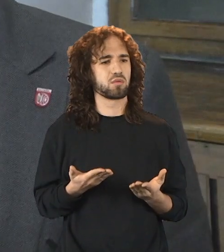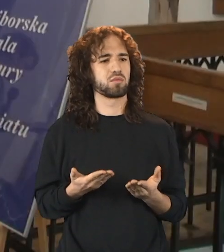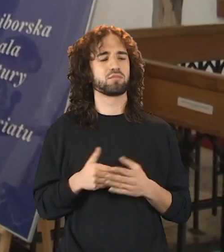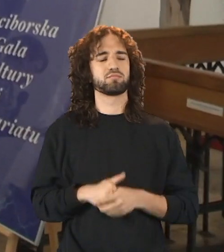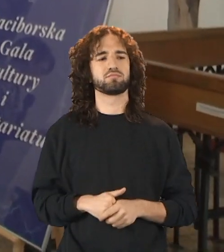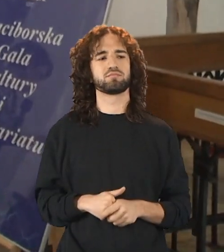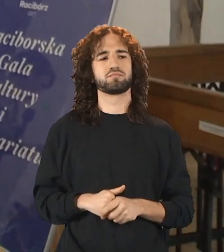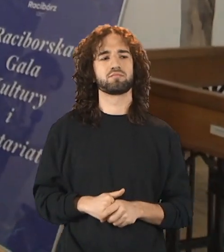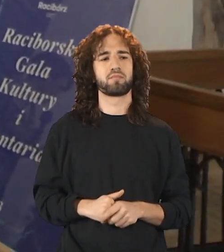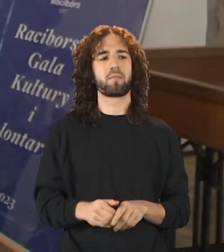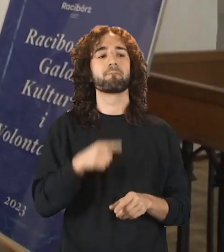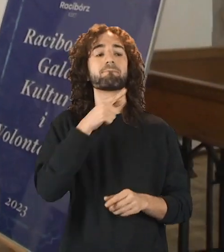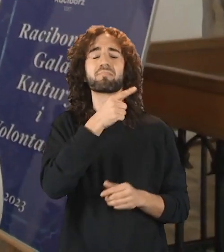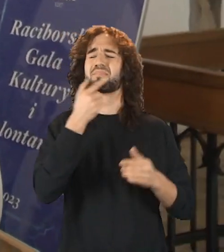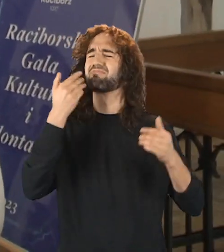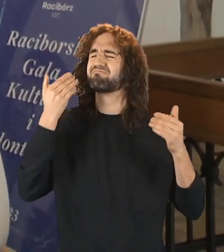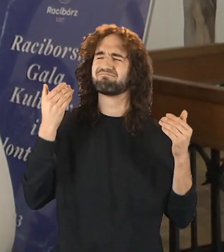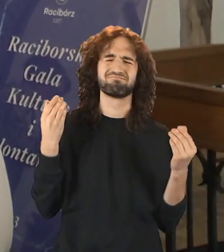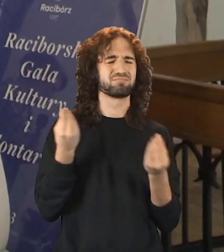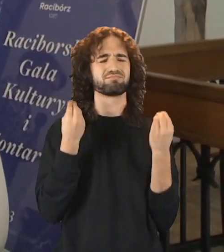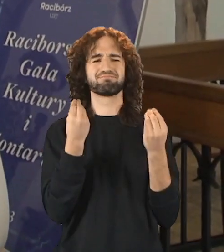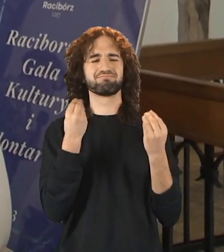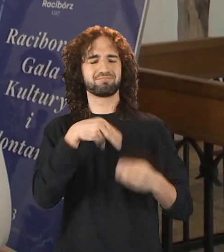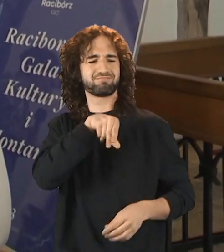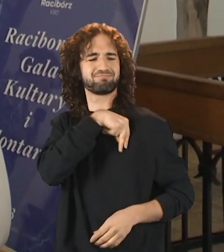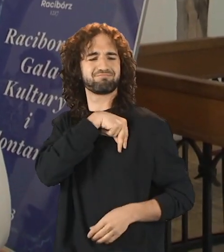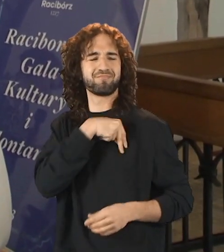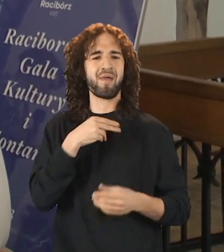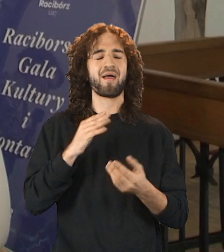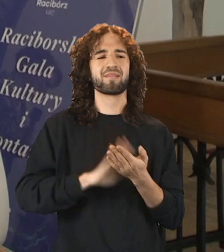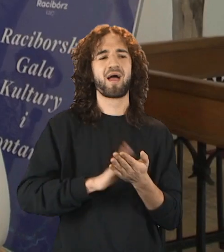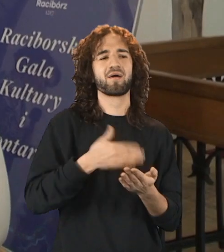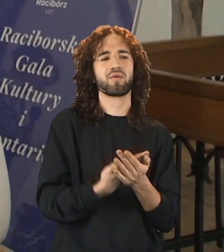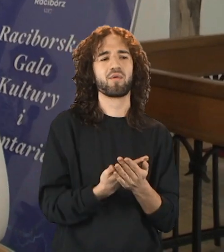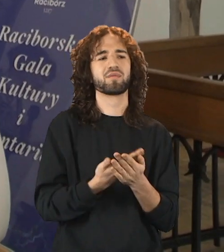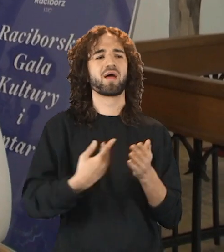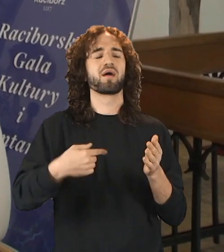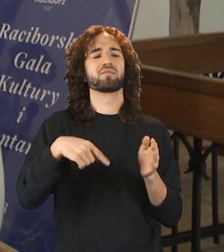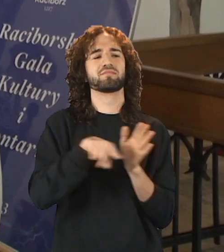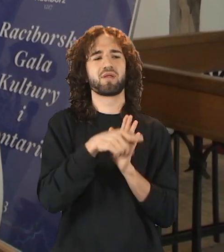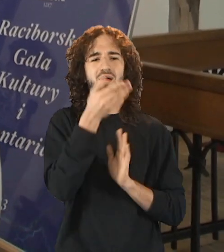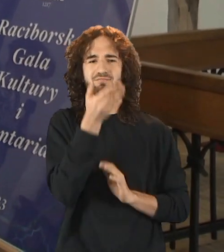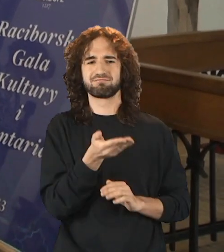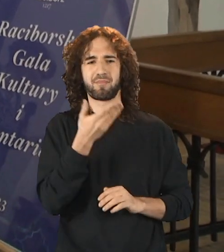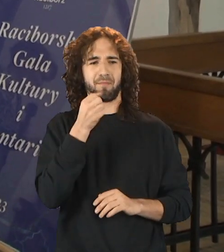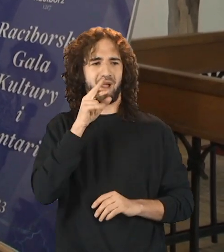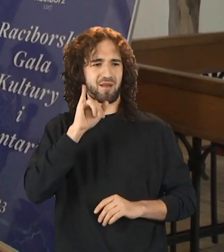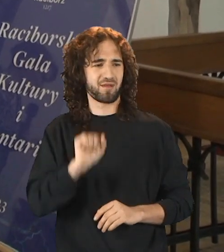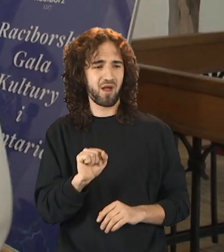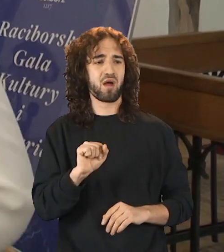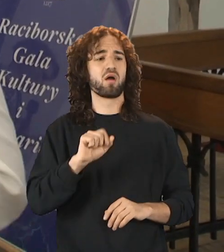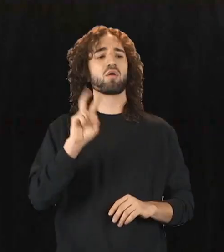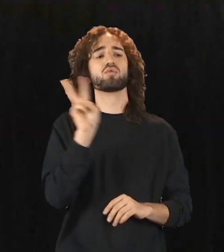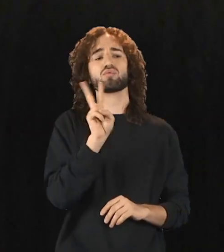Raciborzami. Wyjątkową nagrodę przyznaną przez Ministerstwo Kultury i Dziedzictwa Narodowego otrzymała Maria Olejarnik, miejski